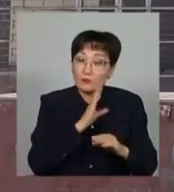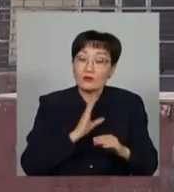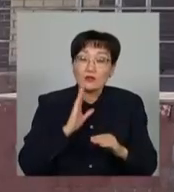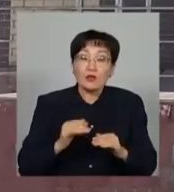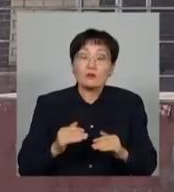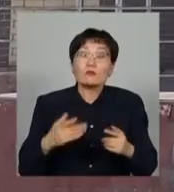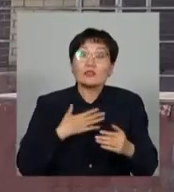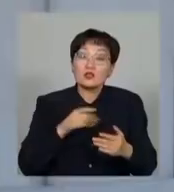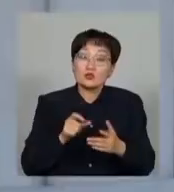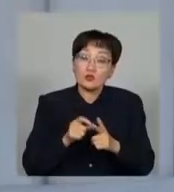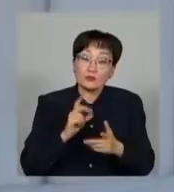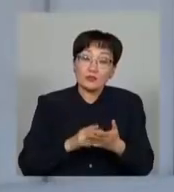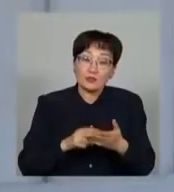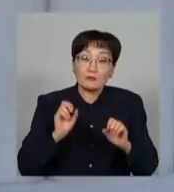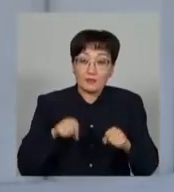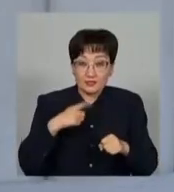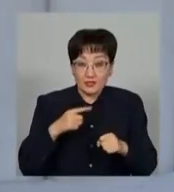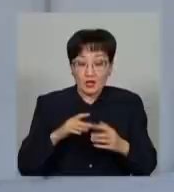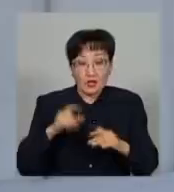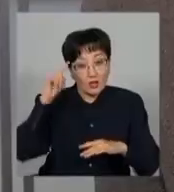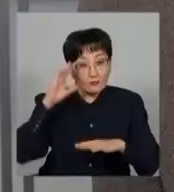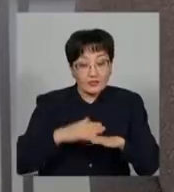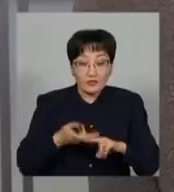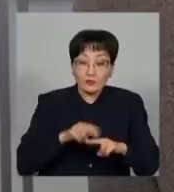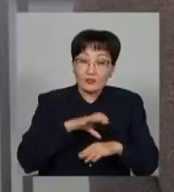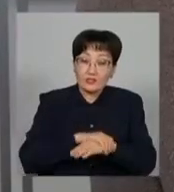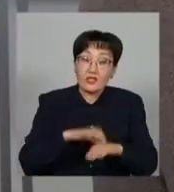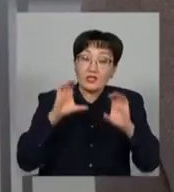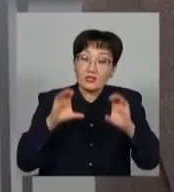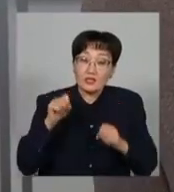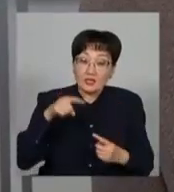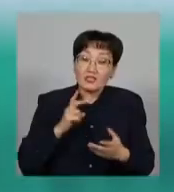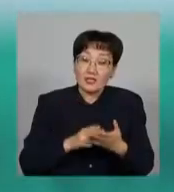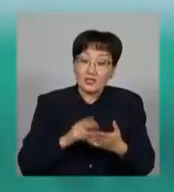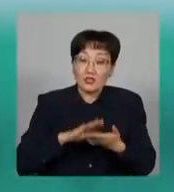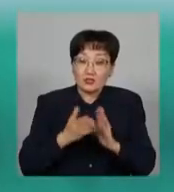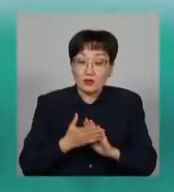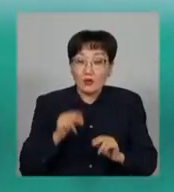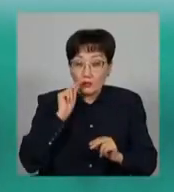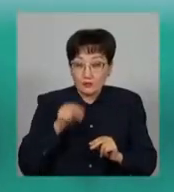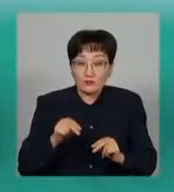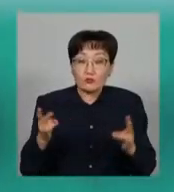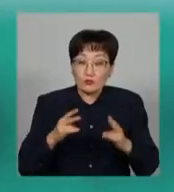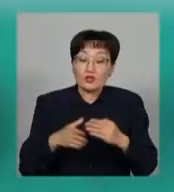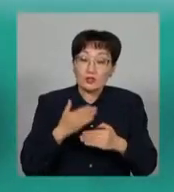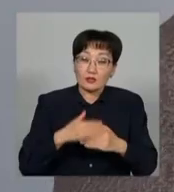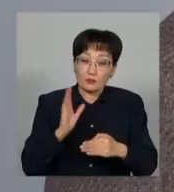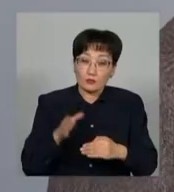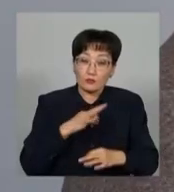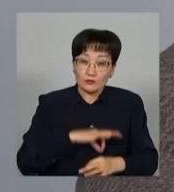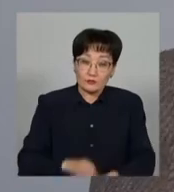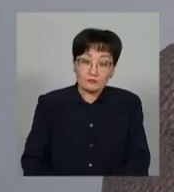жоғарыдағы сөзімді дәлелдеп бере алады деп отыр. Ал ауыл әкімі аталған фактілер заң жүзінде дәлелденсе, кінәлі тарап тиісті жазасын алады